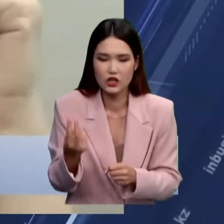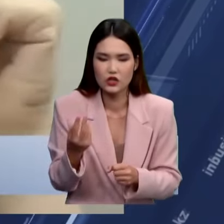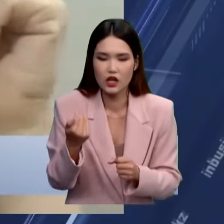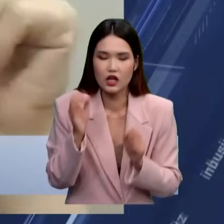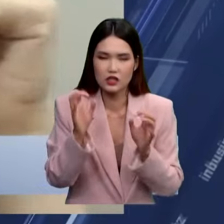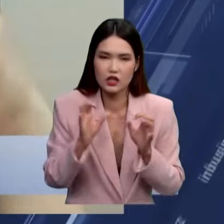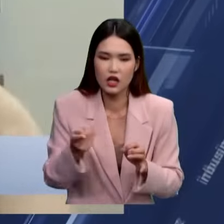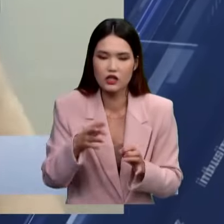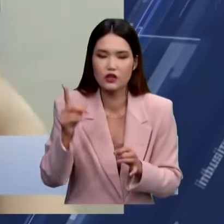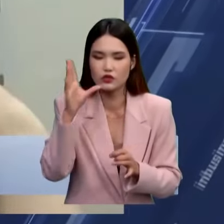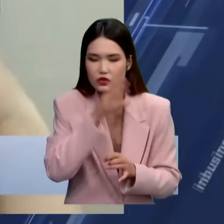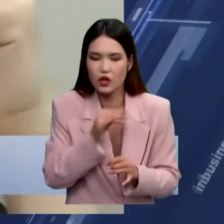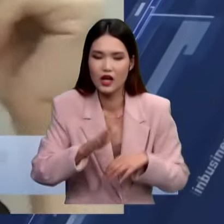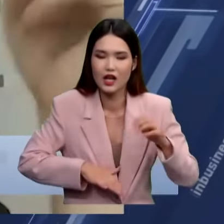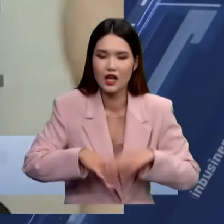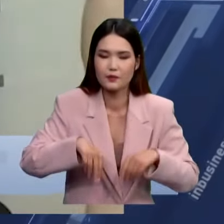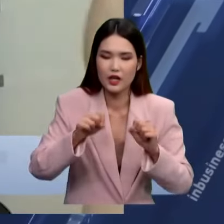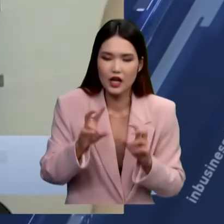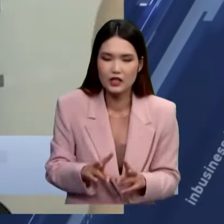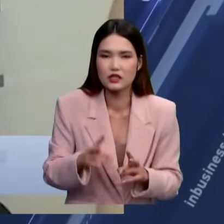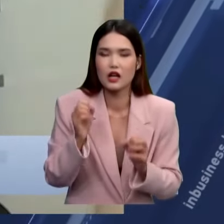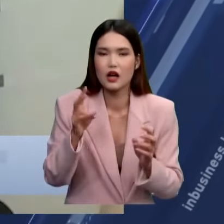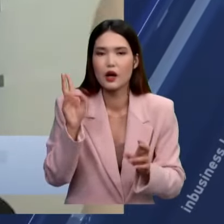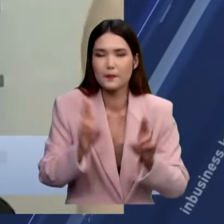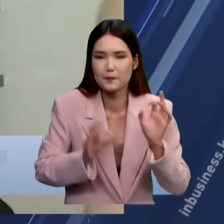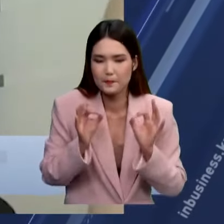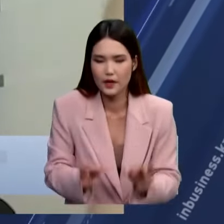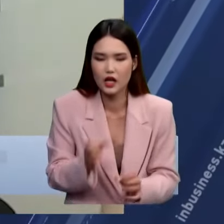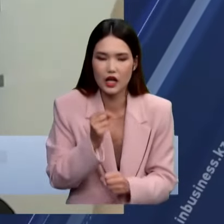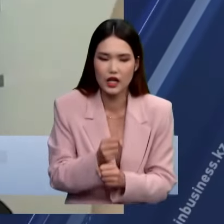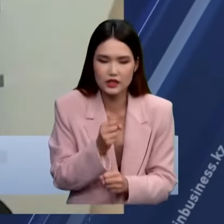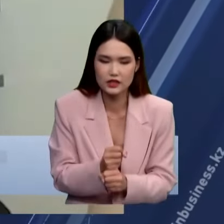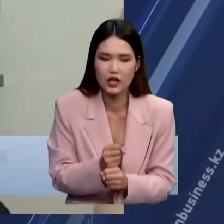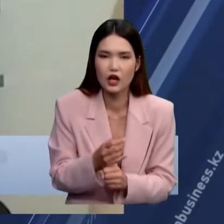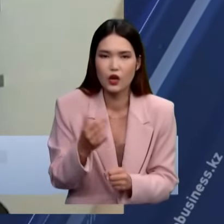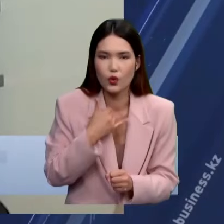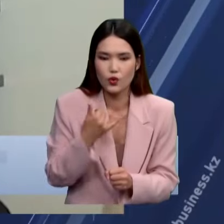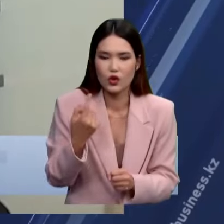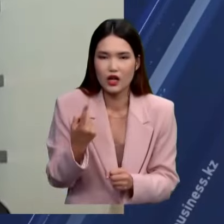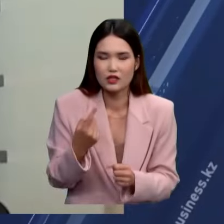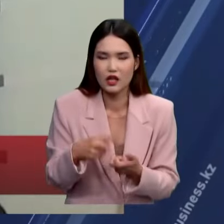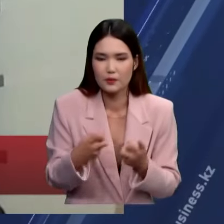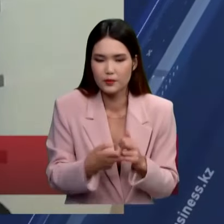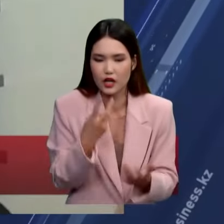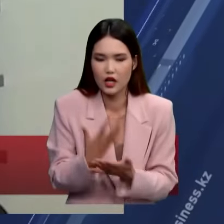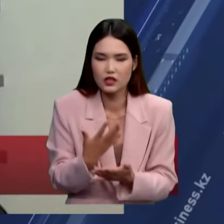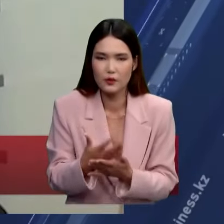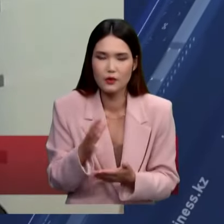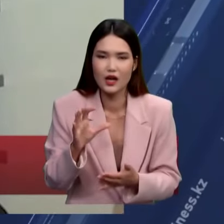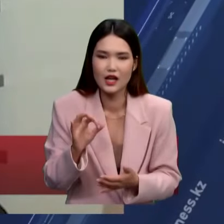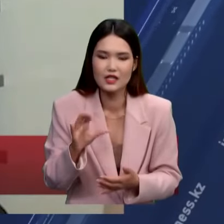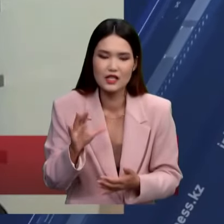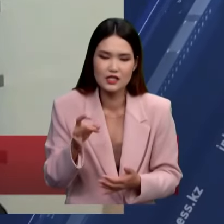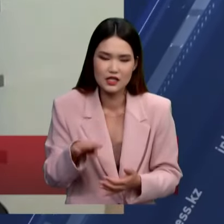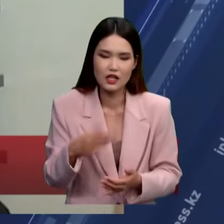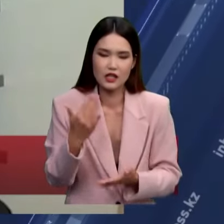колледж захочет открыть у себя специальности, я не знаю, как правильно это назвать, он хочет открыть у себя одно направление. Например, литейная, к примеру, да,